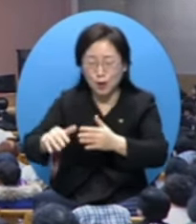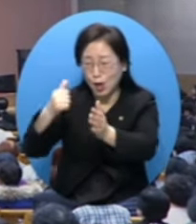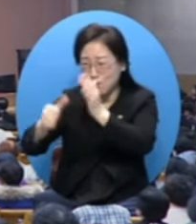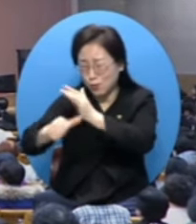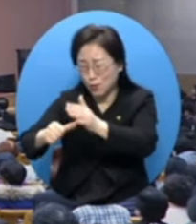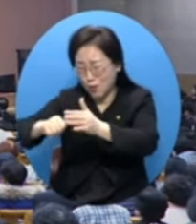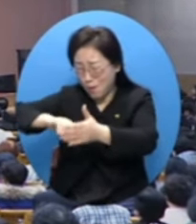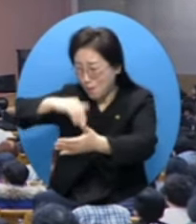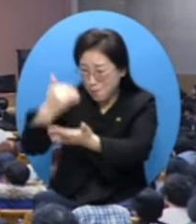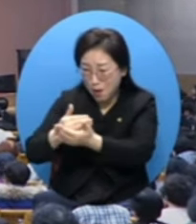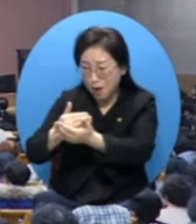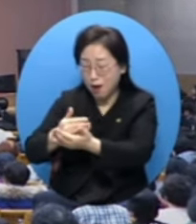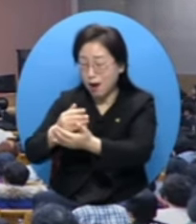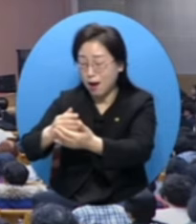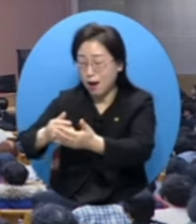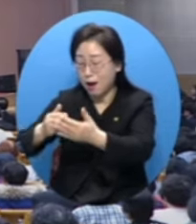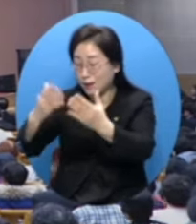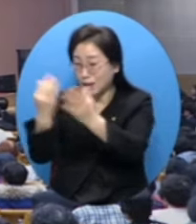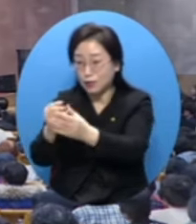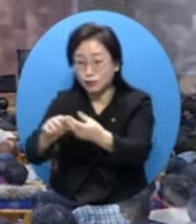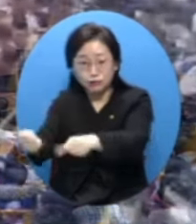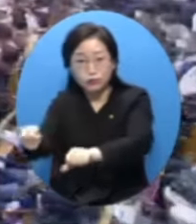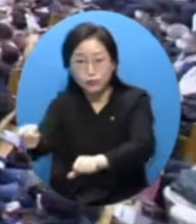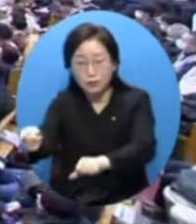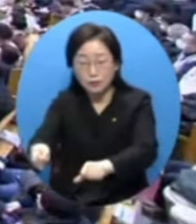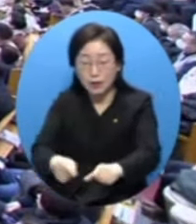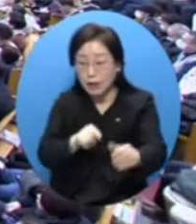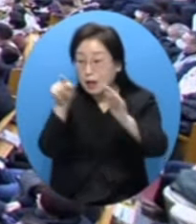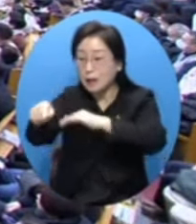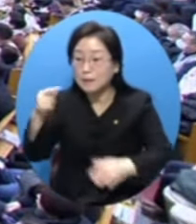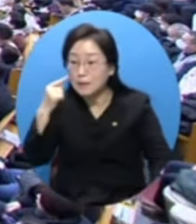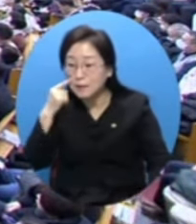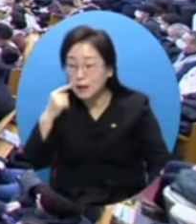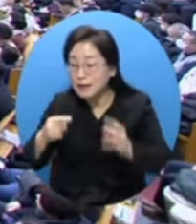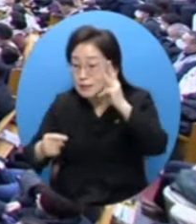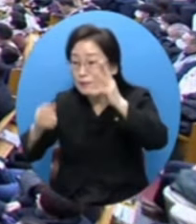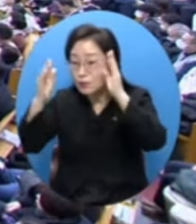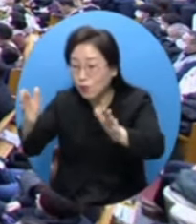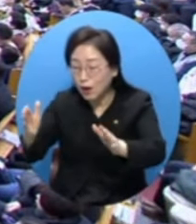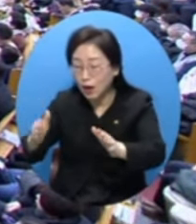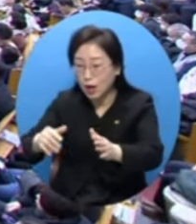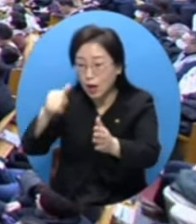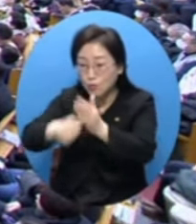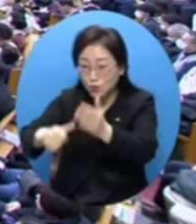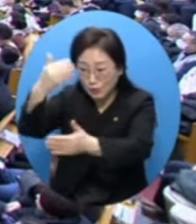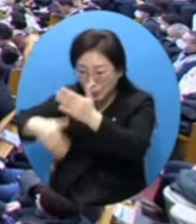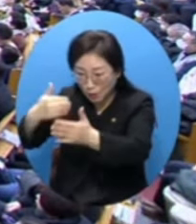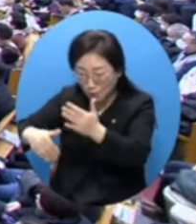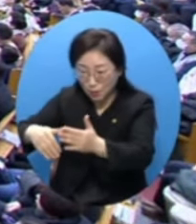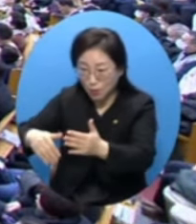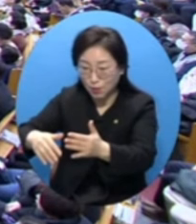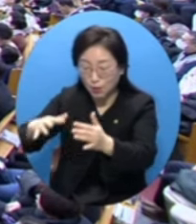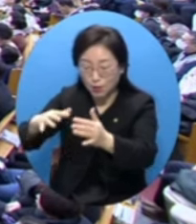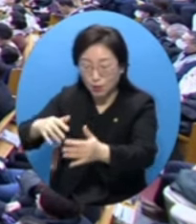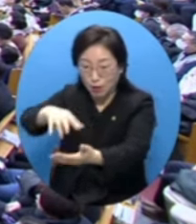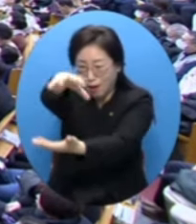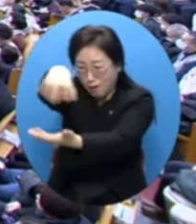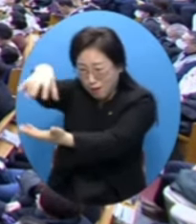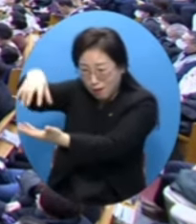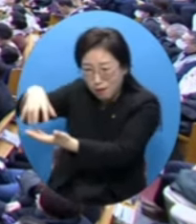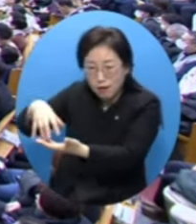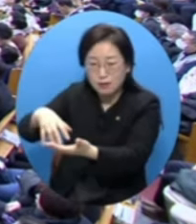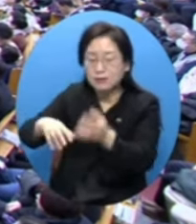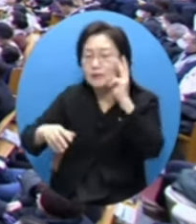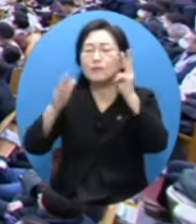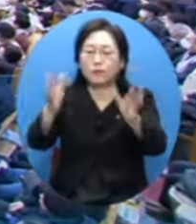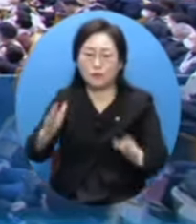저들이 멸망했는지 3일 동안 그 전리품을 거둬들이는데 온 시간을 써야